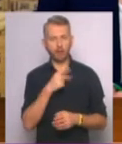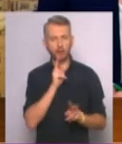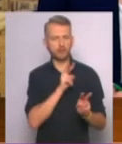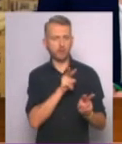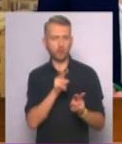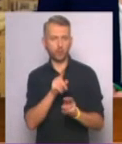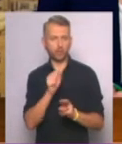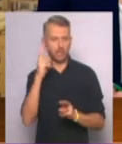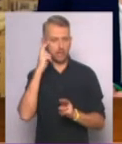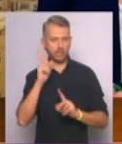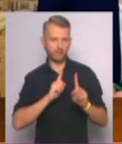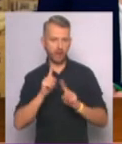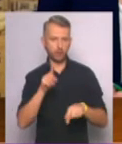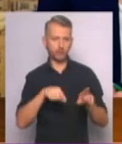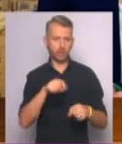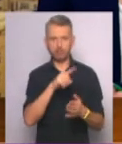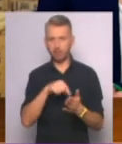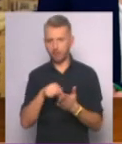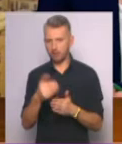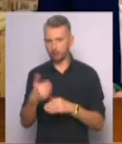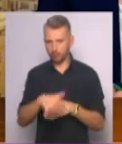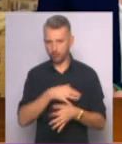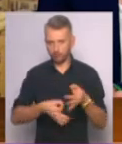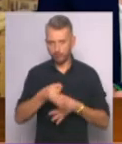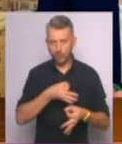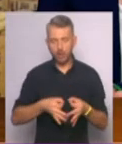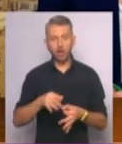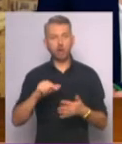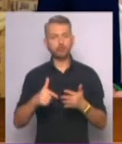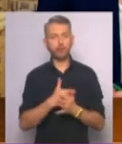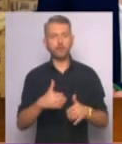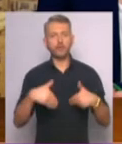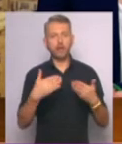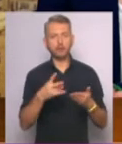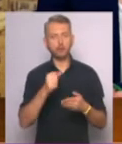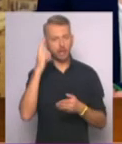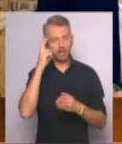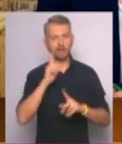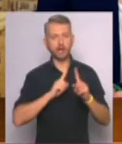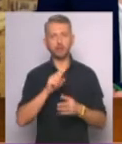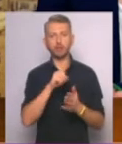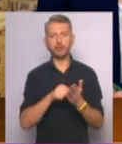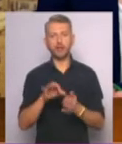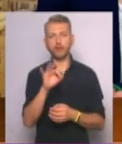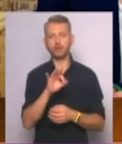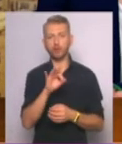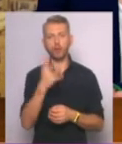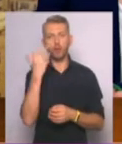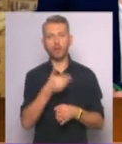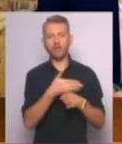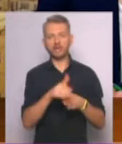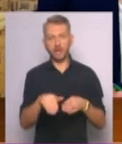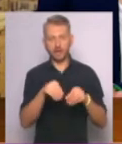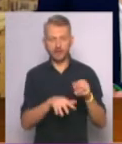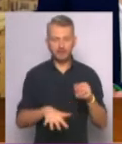Ну, деякі питання ми вже обговорювали. А от знову ж виносилось на Київраду питання, щоб коли виділяється земля